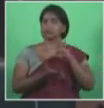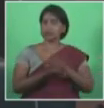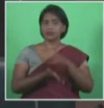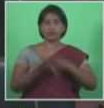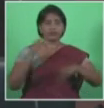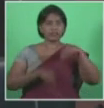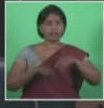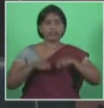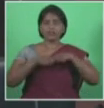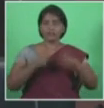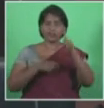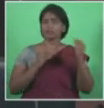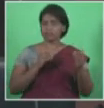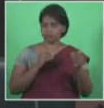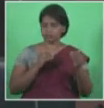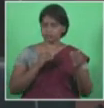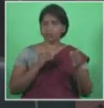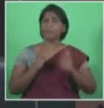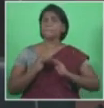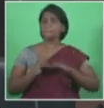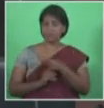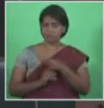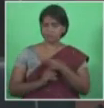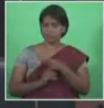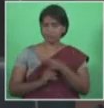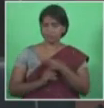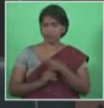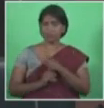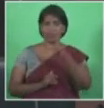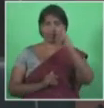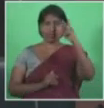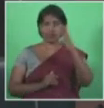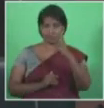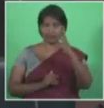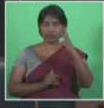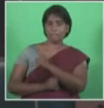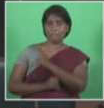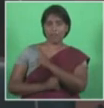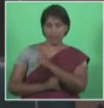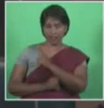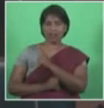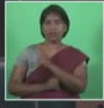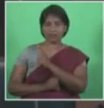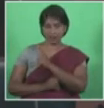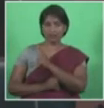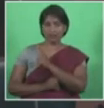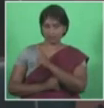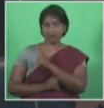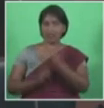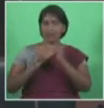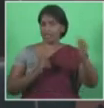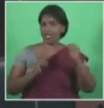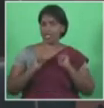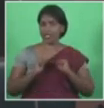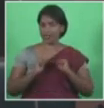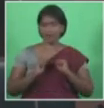මැතිවරණ වියදම් පරත බාසකී ගල් දාන්න. ඊට පස්සේ මෙතුමාට 1-2 කතා කරලා මෙතුමාට බැල්ලා තියෙනවා. හරි. ඇයි මේක ගල් දාන්නේ